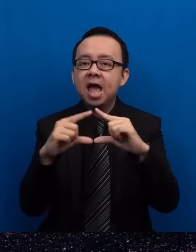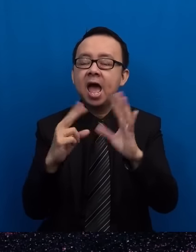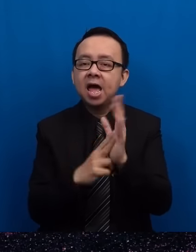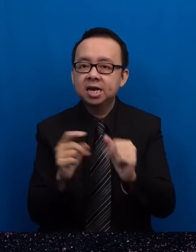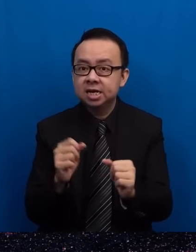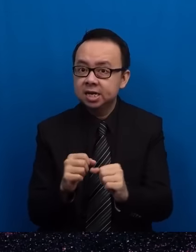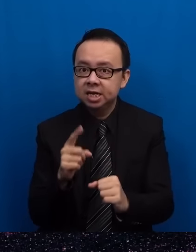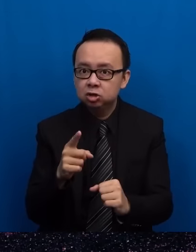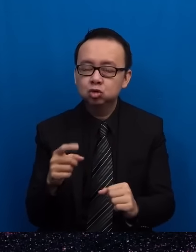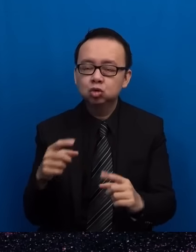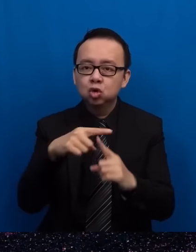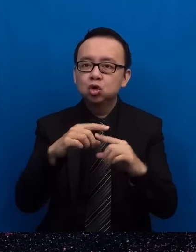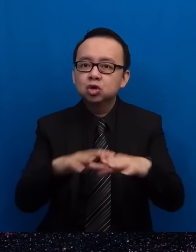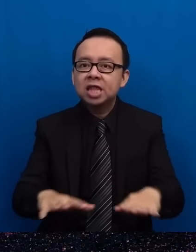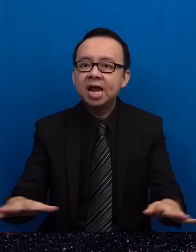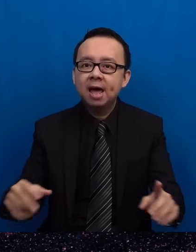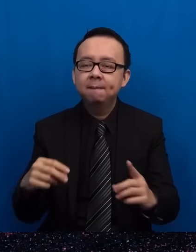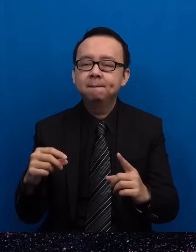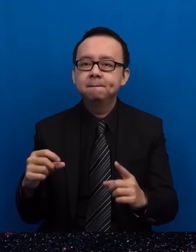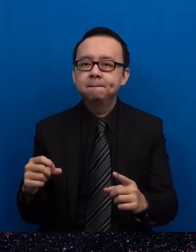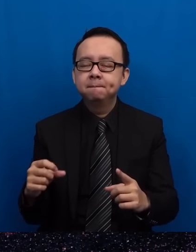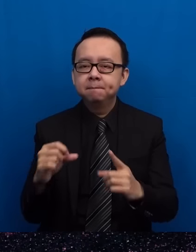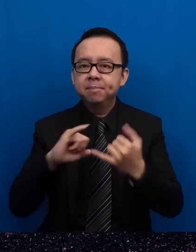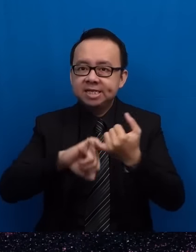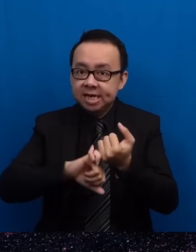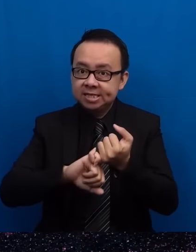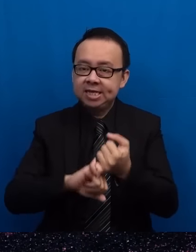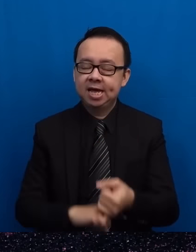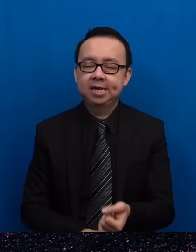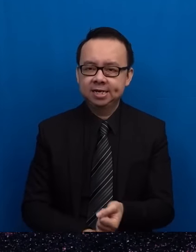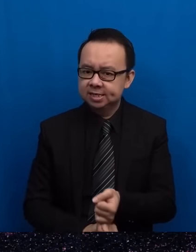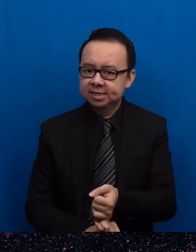kehidupan Anda. Jangan pernah taruh Tuhan dalam kotak-kotak